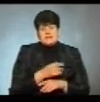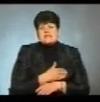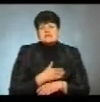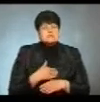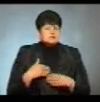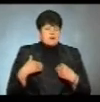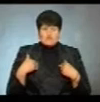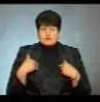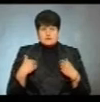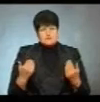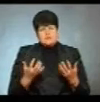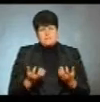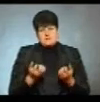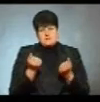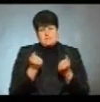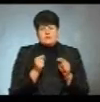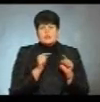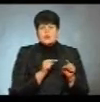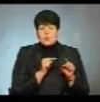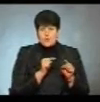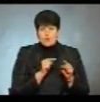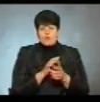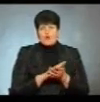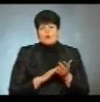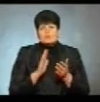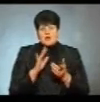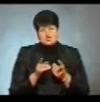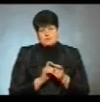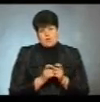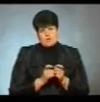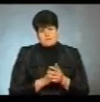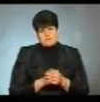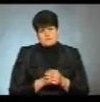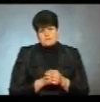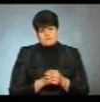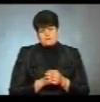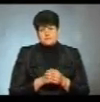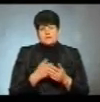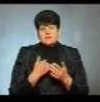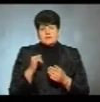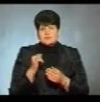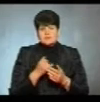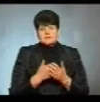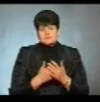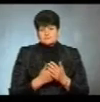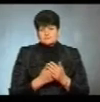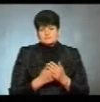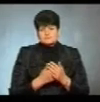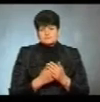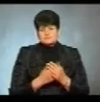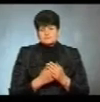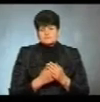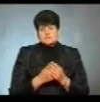захотіли підтримувати його у подальшій боротьбі. І негласно, скажімо, таким